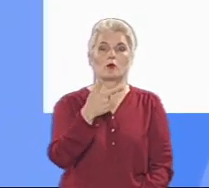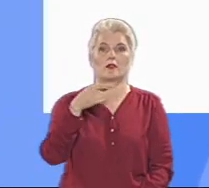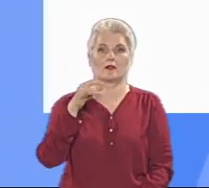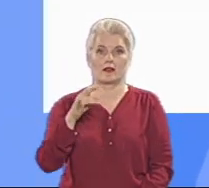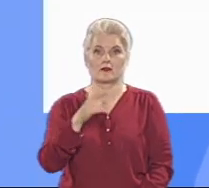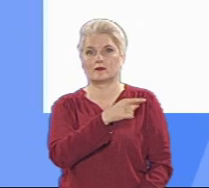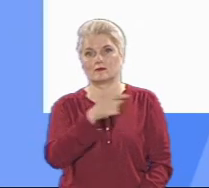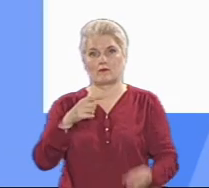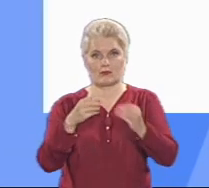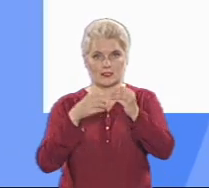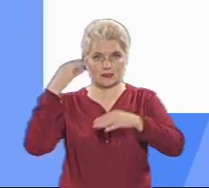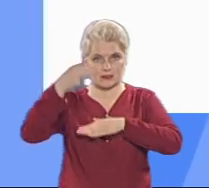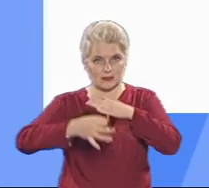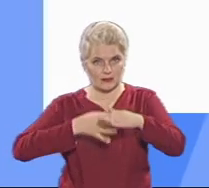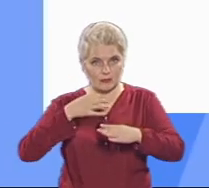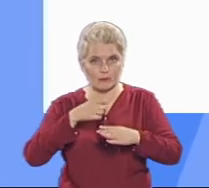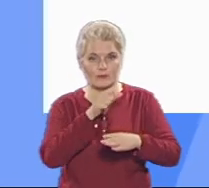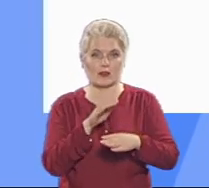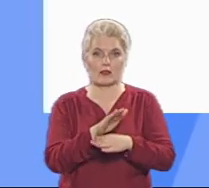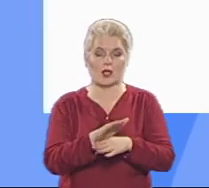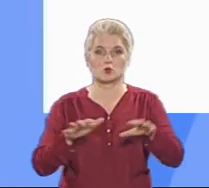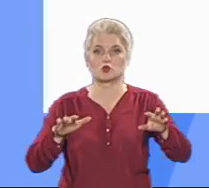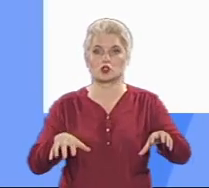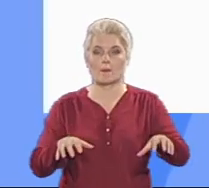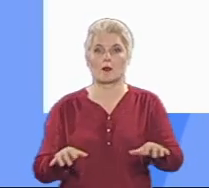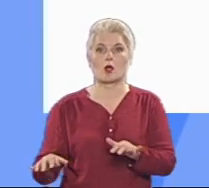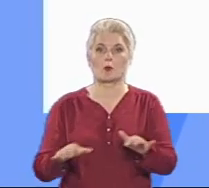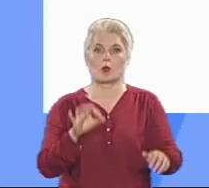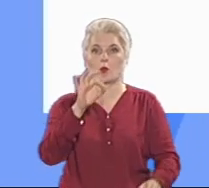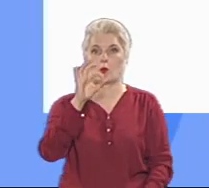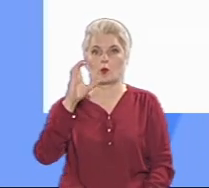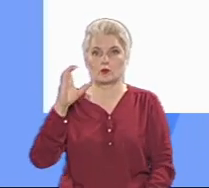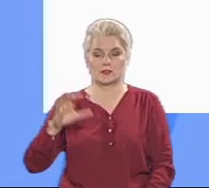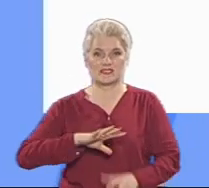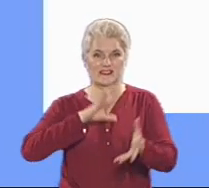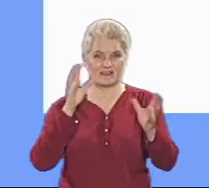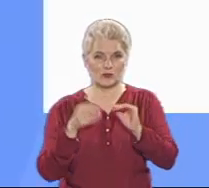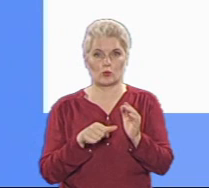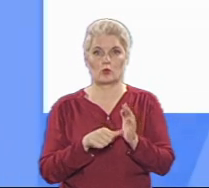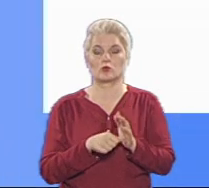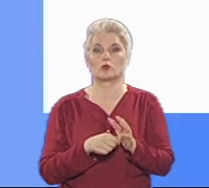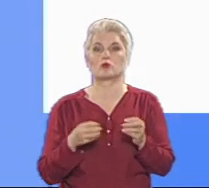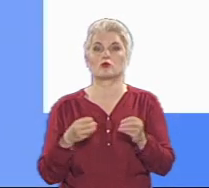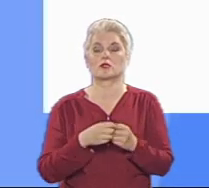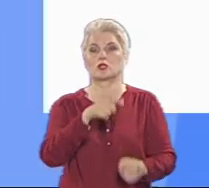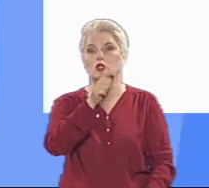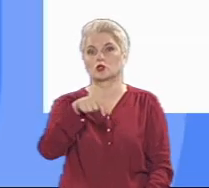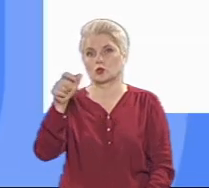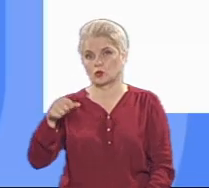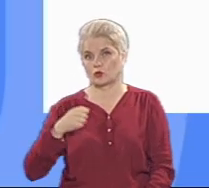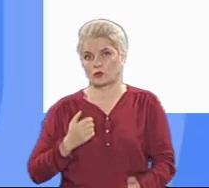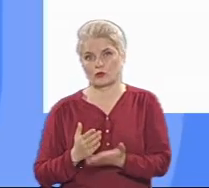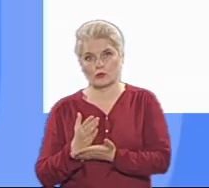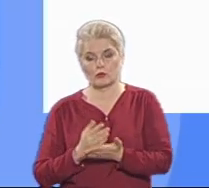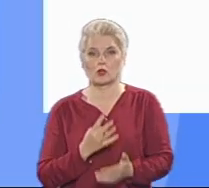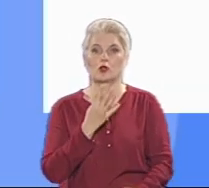діб. Роботи виконуються за наказом штабу операції об'єднаних сил. Всього до роботи залучено 10 чоловік особового складу